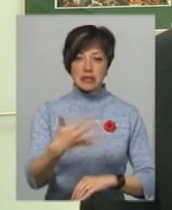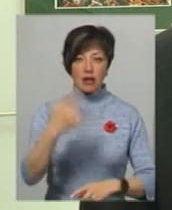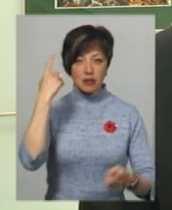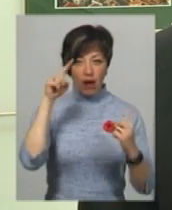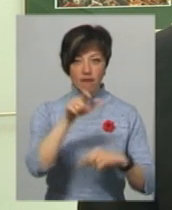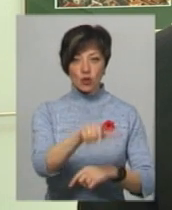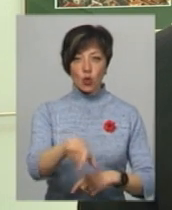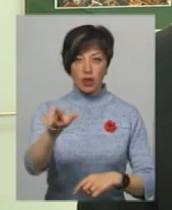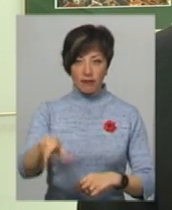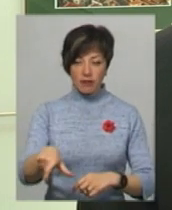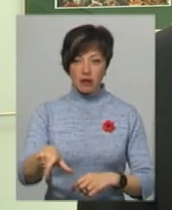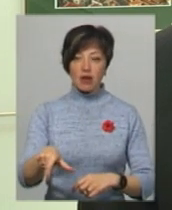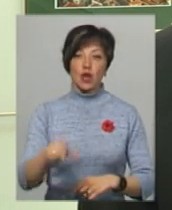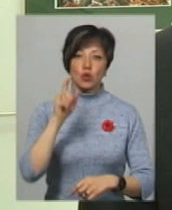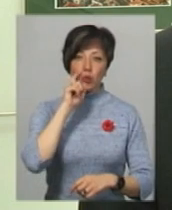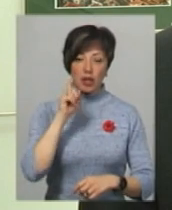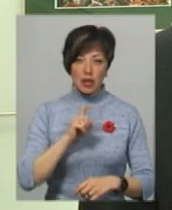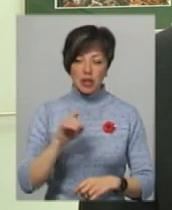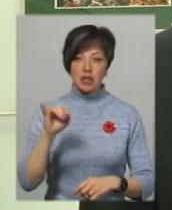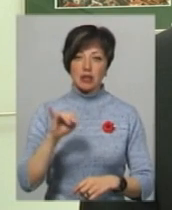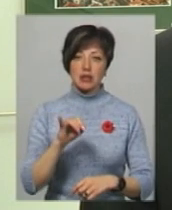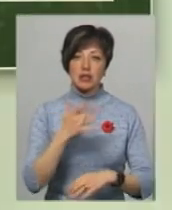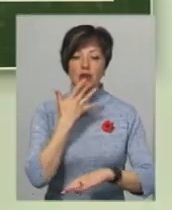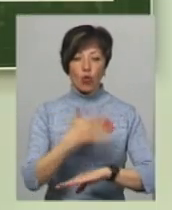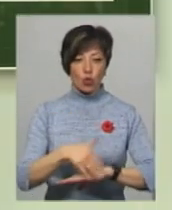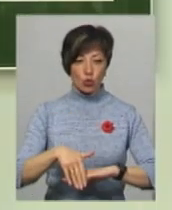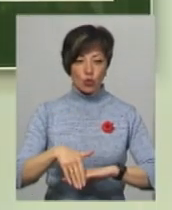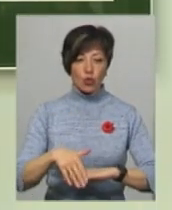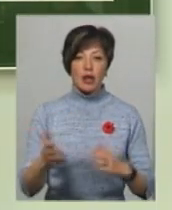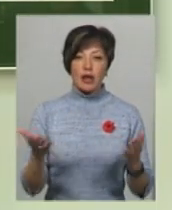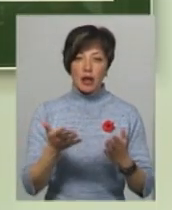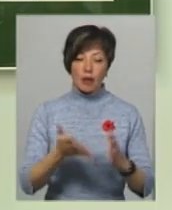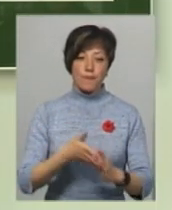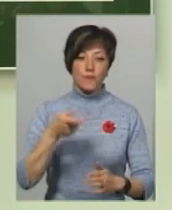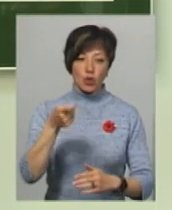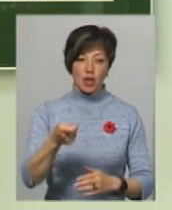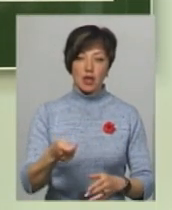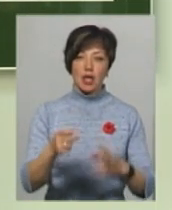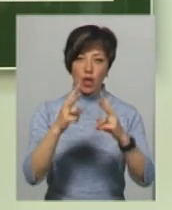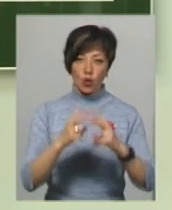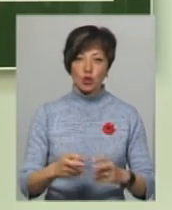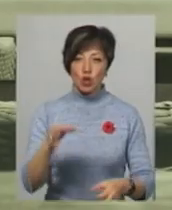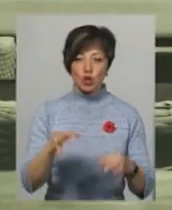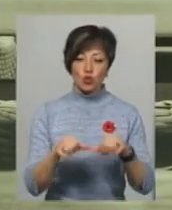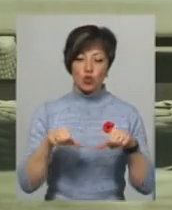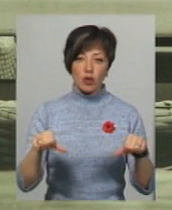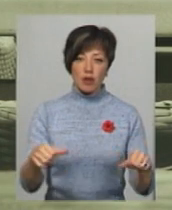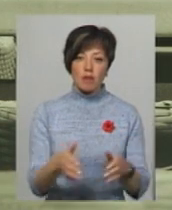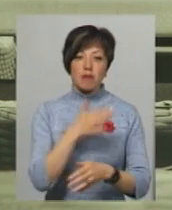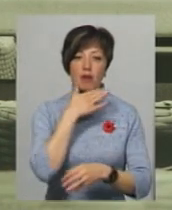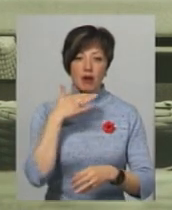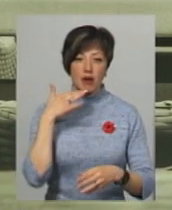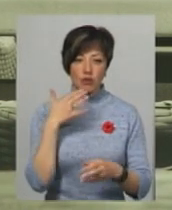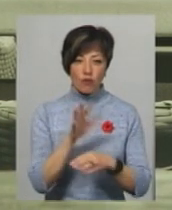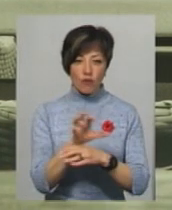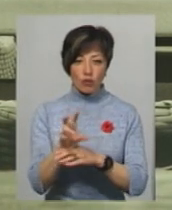авторів з України, а також з-за кордону, які подали на розгляд журі велику кількість фотографій.